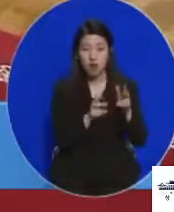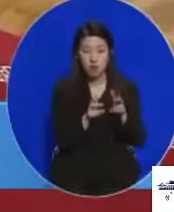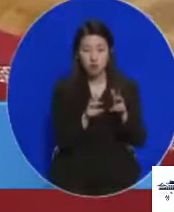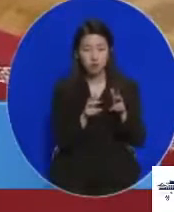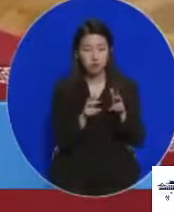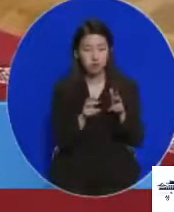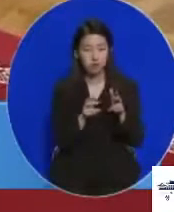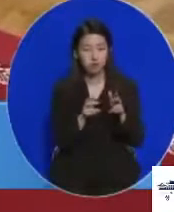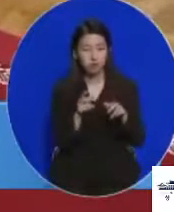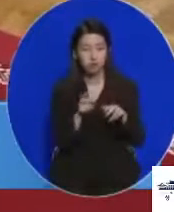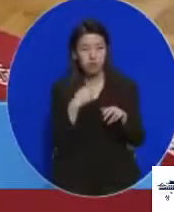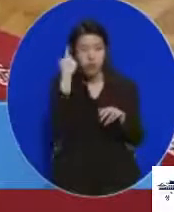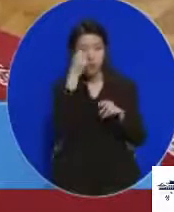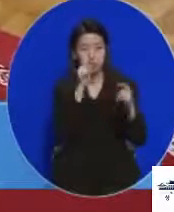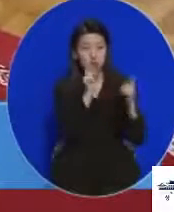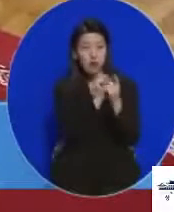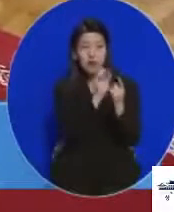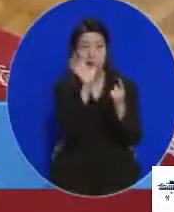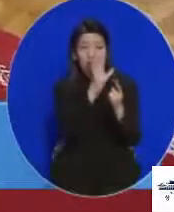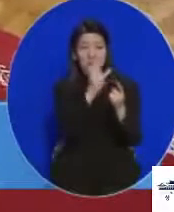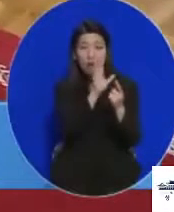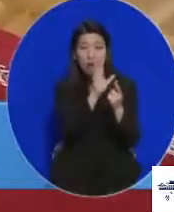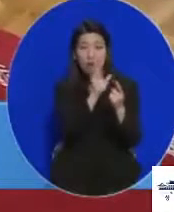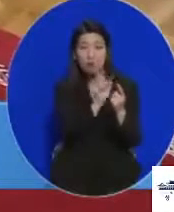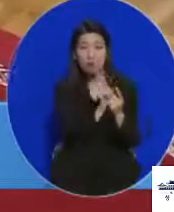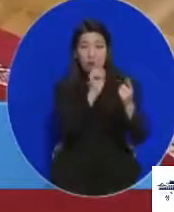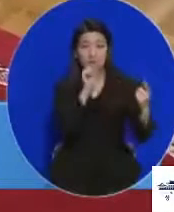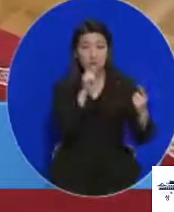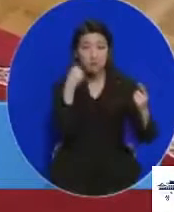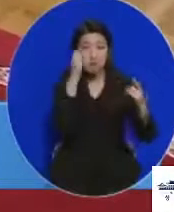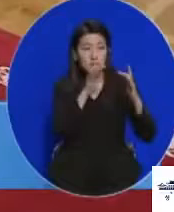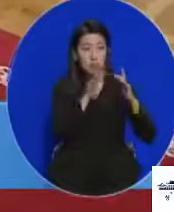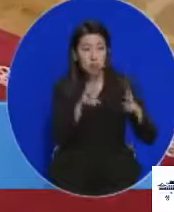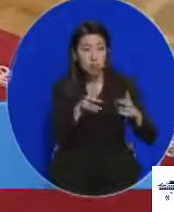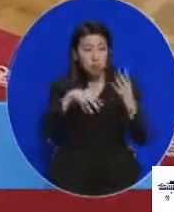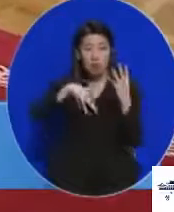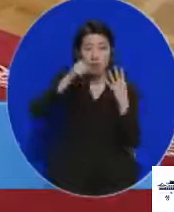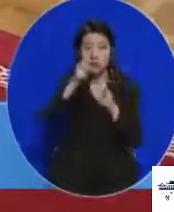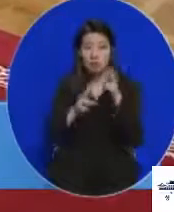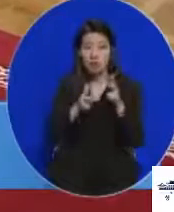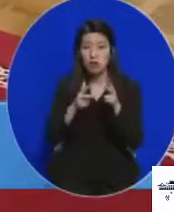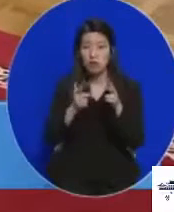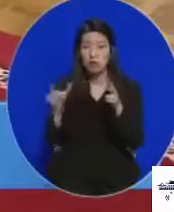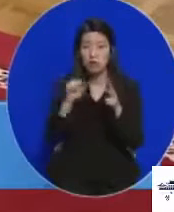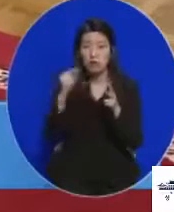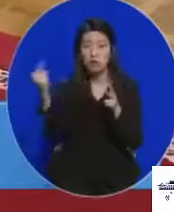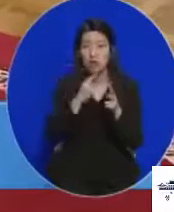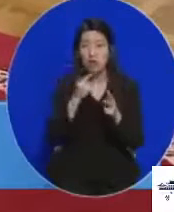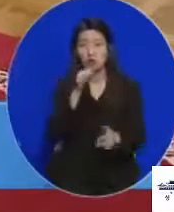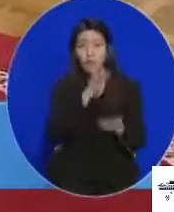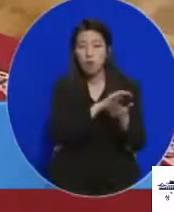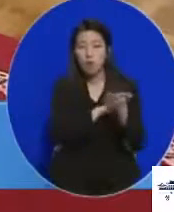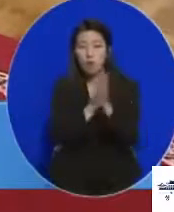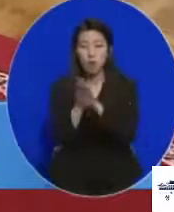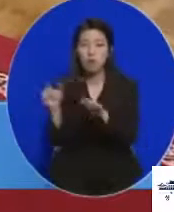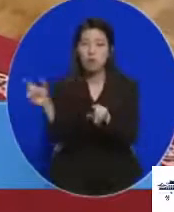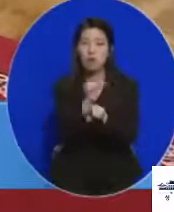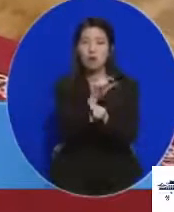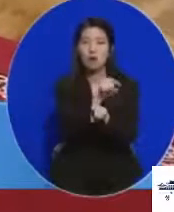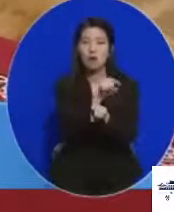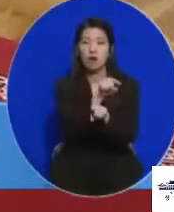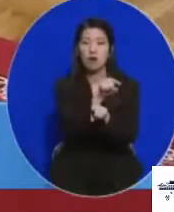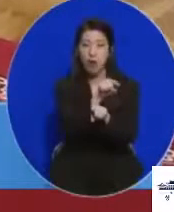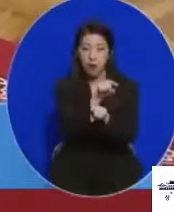되고 4차 산을 100명이 앞당겨 주고 있습니다 그러나 이후 변화하는 세계 시장을